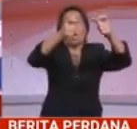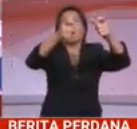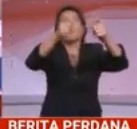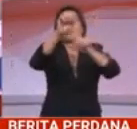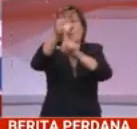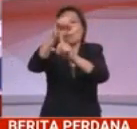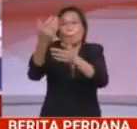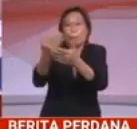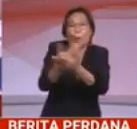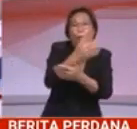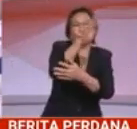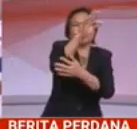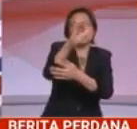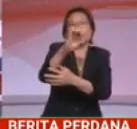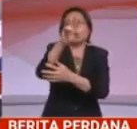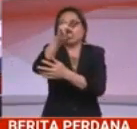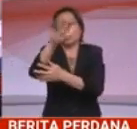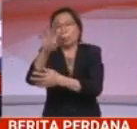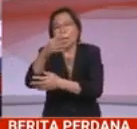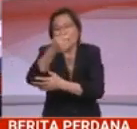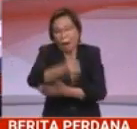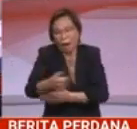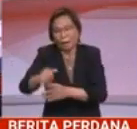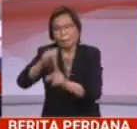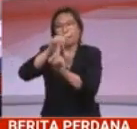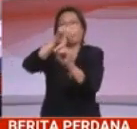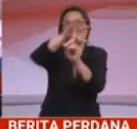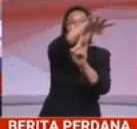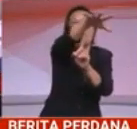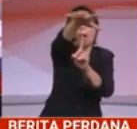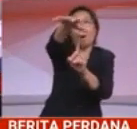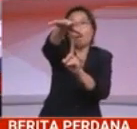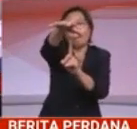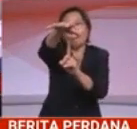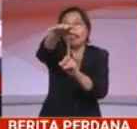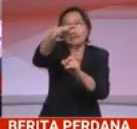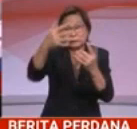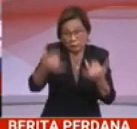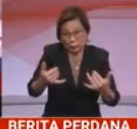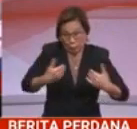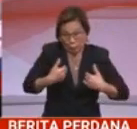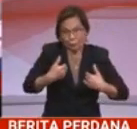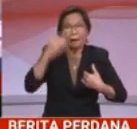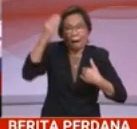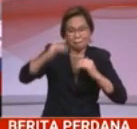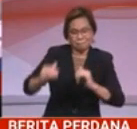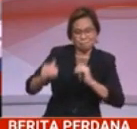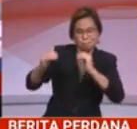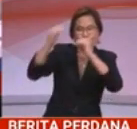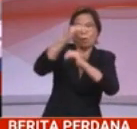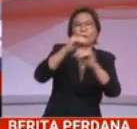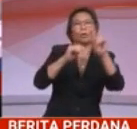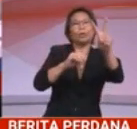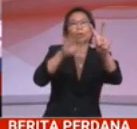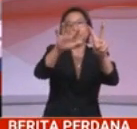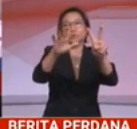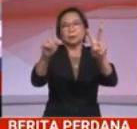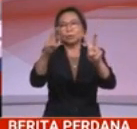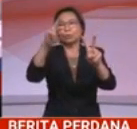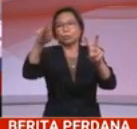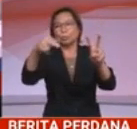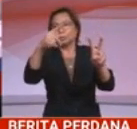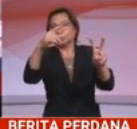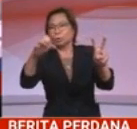baru 924 anak pemancar di menaruh sedia ada bakal di naik taraf dan 250